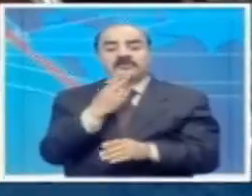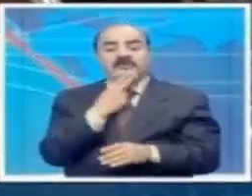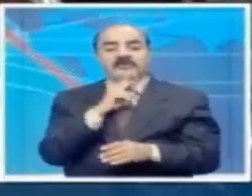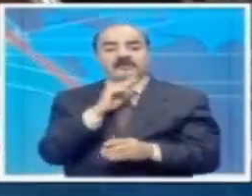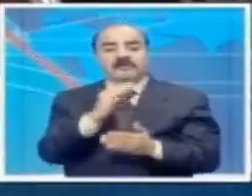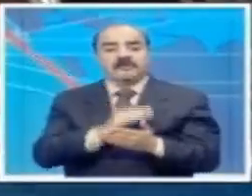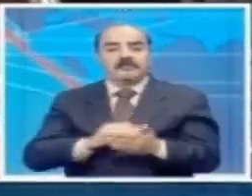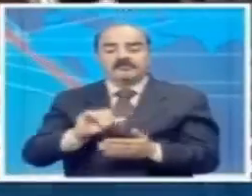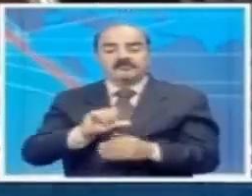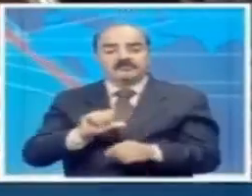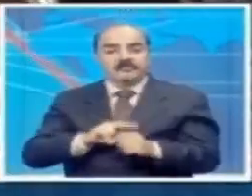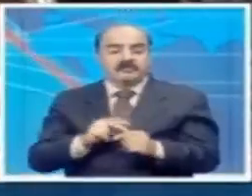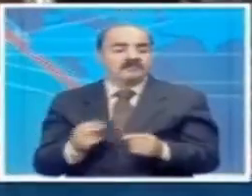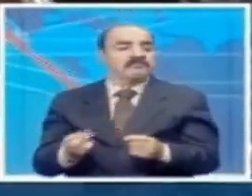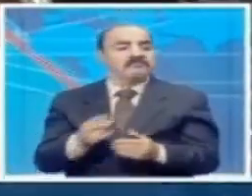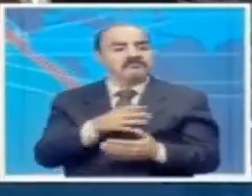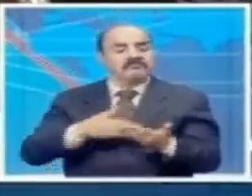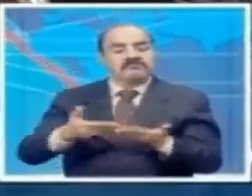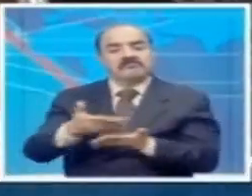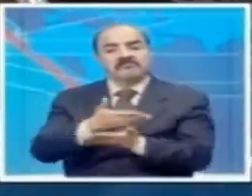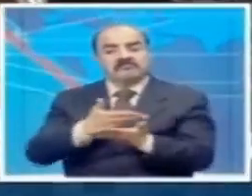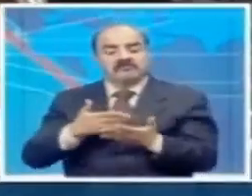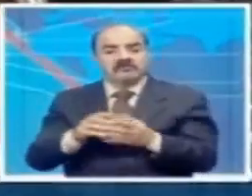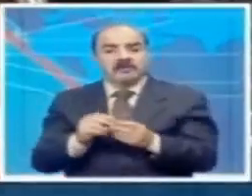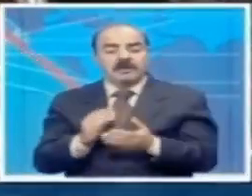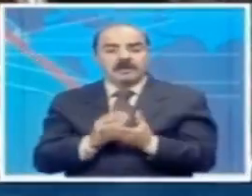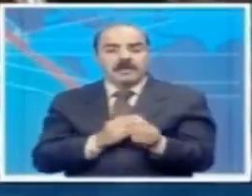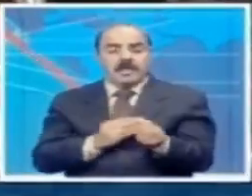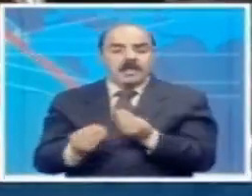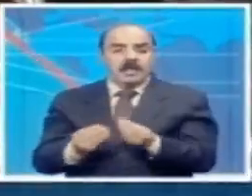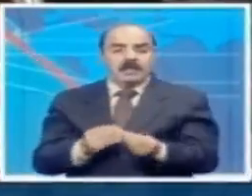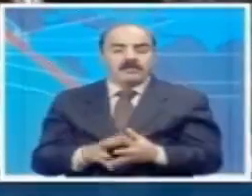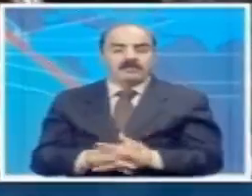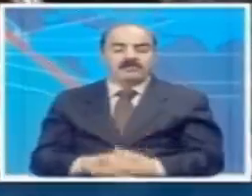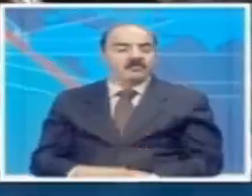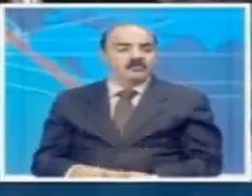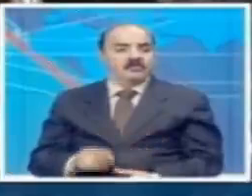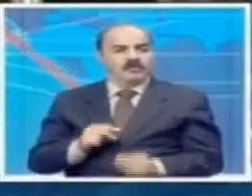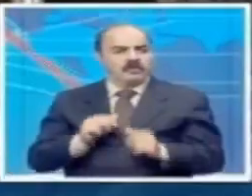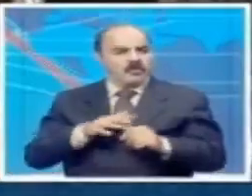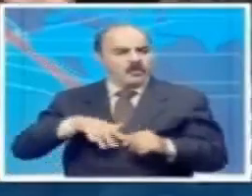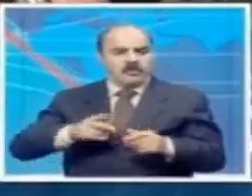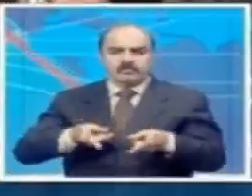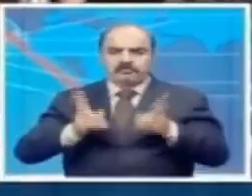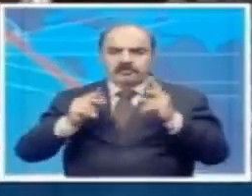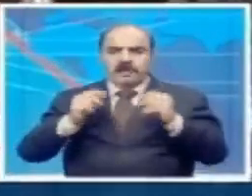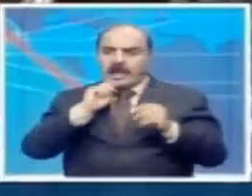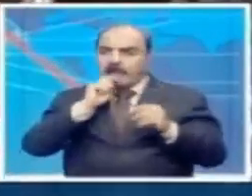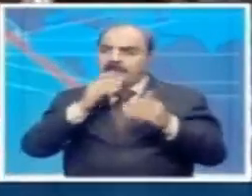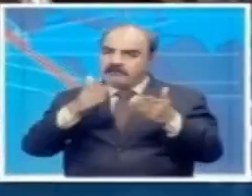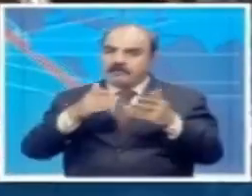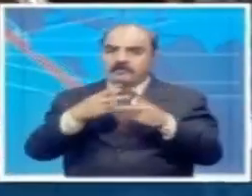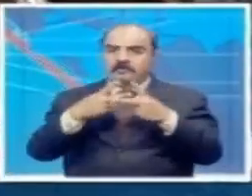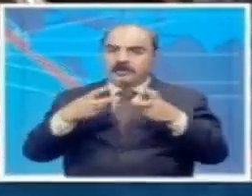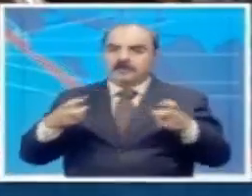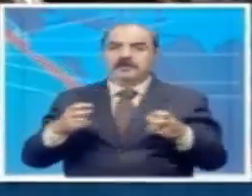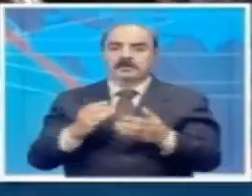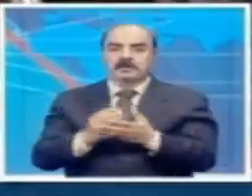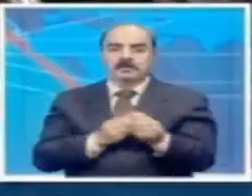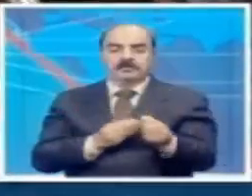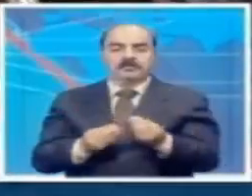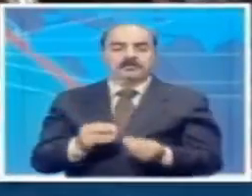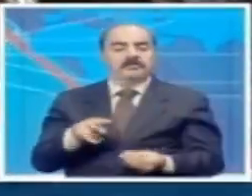لغاية 45 لغاية 300، جميلة. كل حاجة زي الفل يا حبيبي، واللحمة جوه ب 200 وب